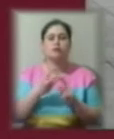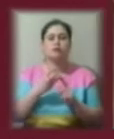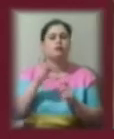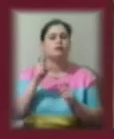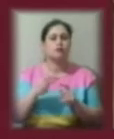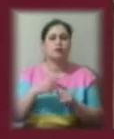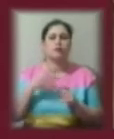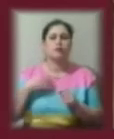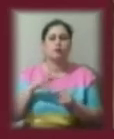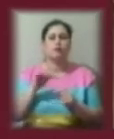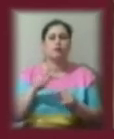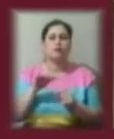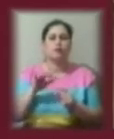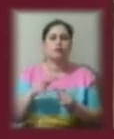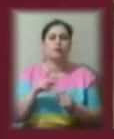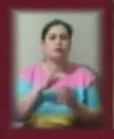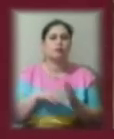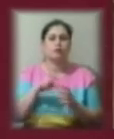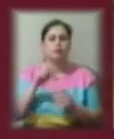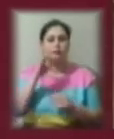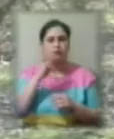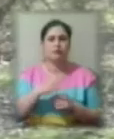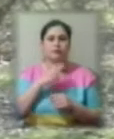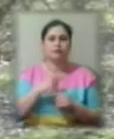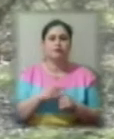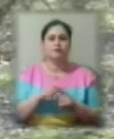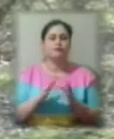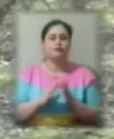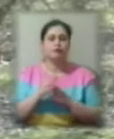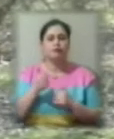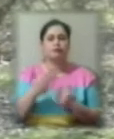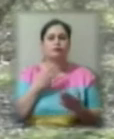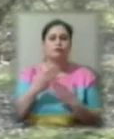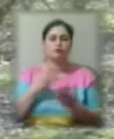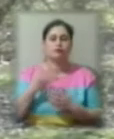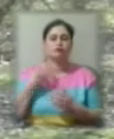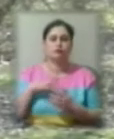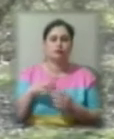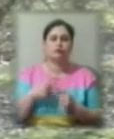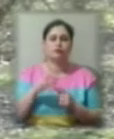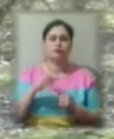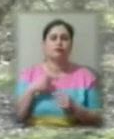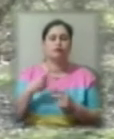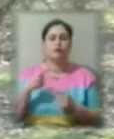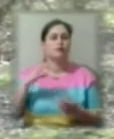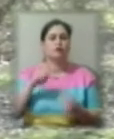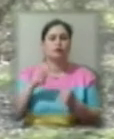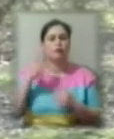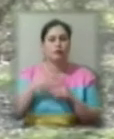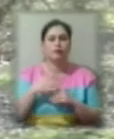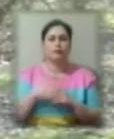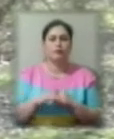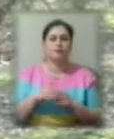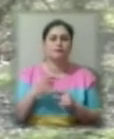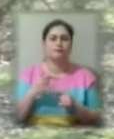провів без батька. Ми з сином зараз дуже гарних стосунках. Є у нас взаєморозуміння. Мені подобається те, що